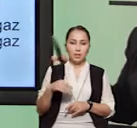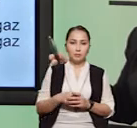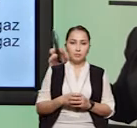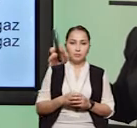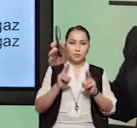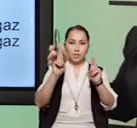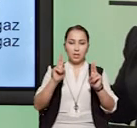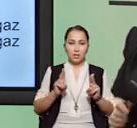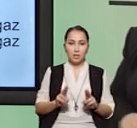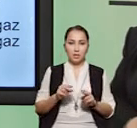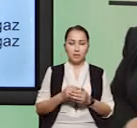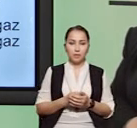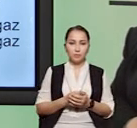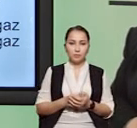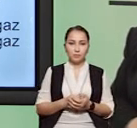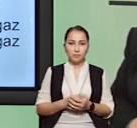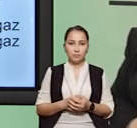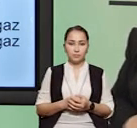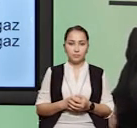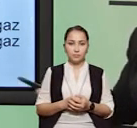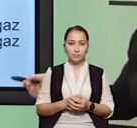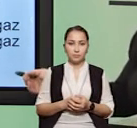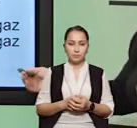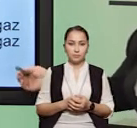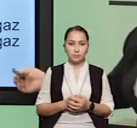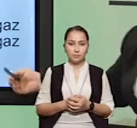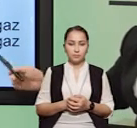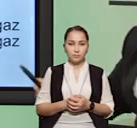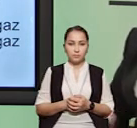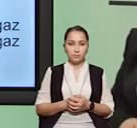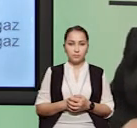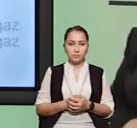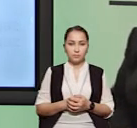nazariya orqali ifodalanishi deyiladi.